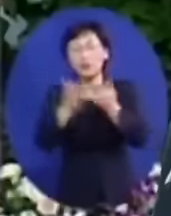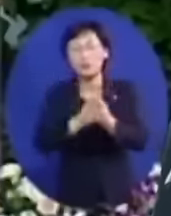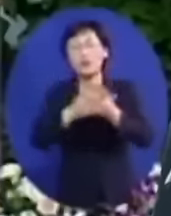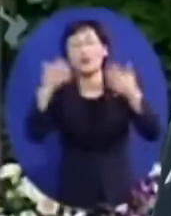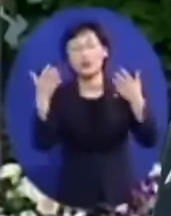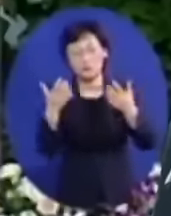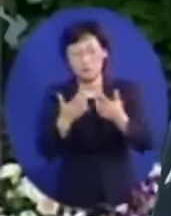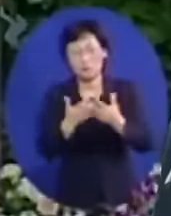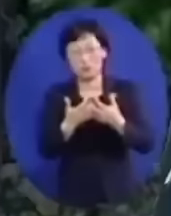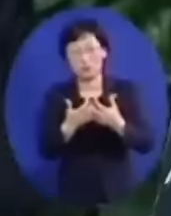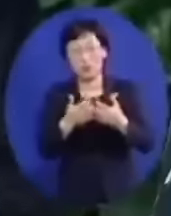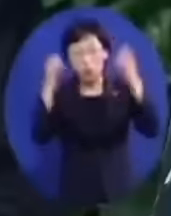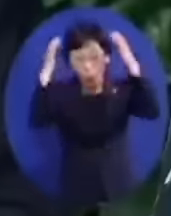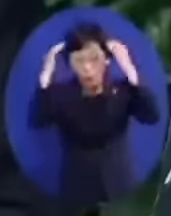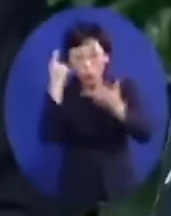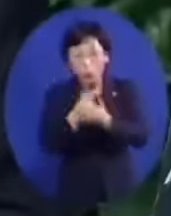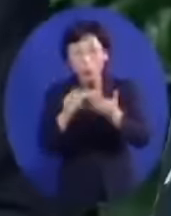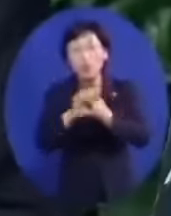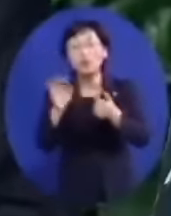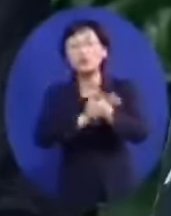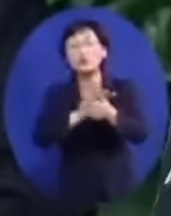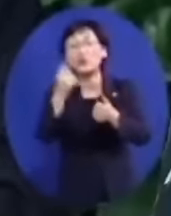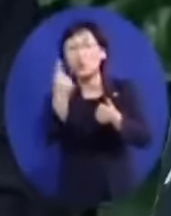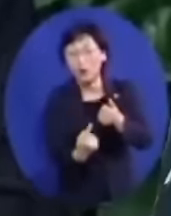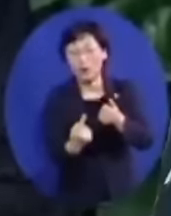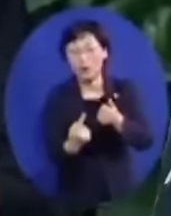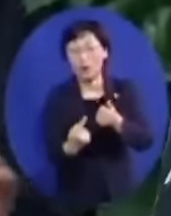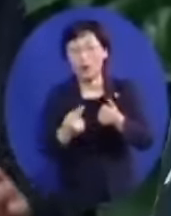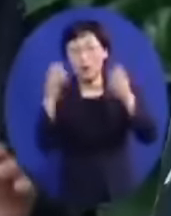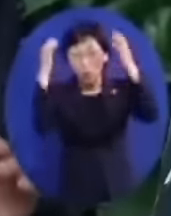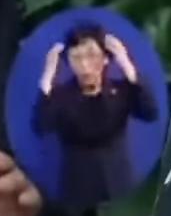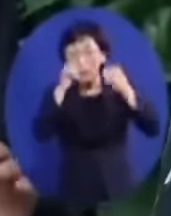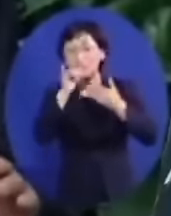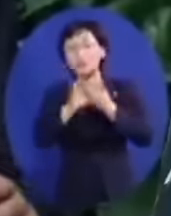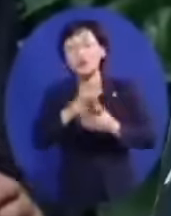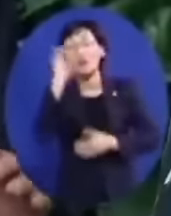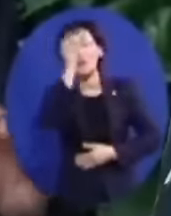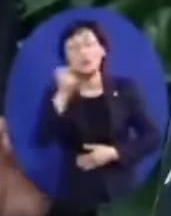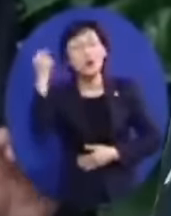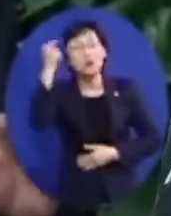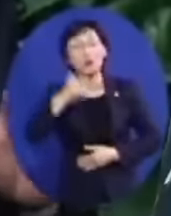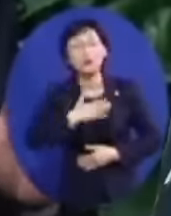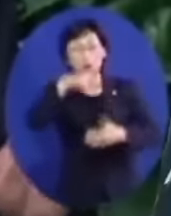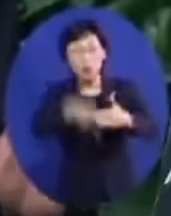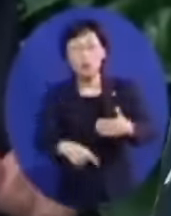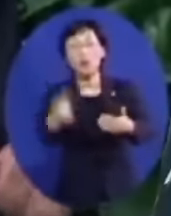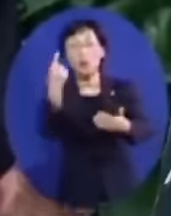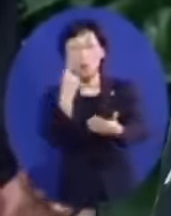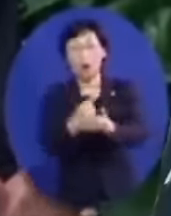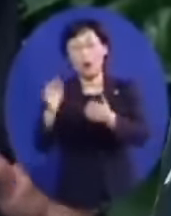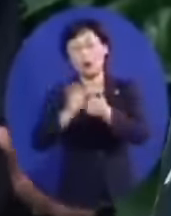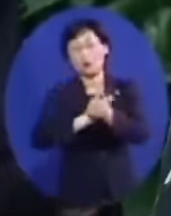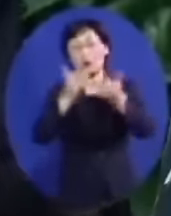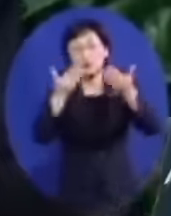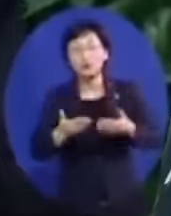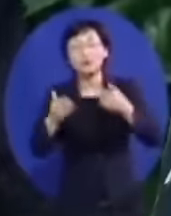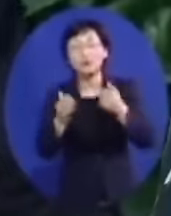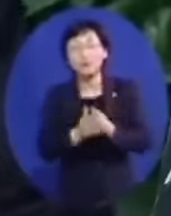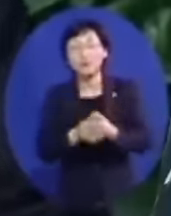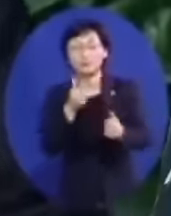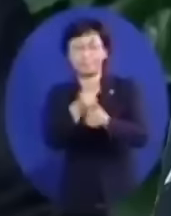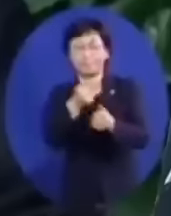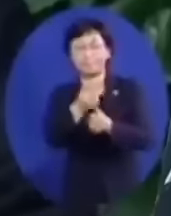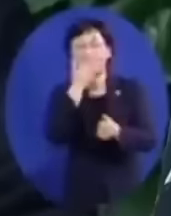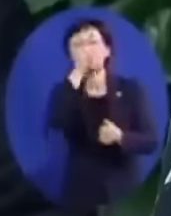고난이 있으면 위로가 따라온다는 것입니다. 고난이 있으면 성령이 우리 속에 계셔서 우리에게 위로를 해주심으로 이겨낼 수